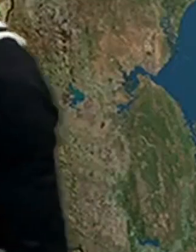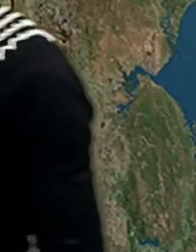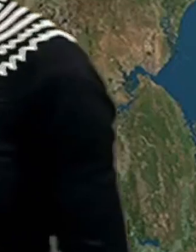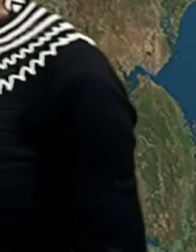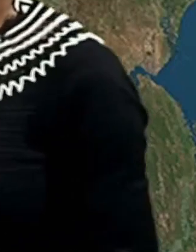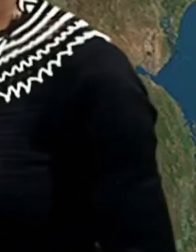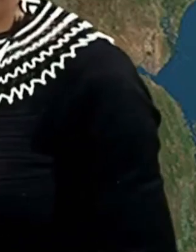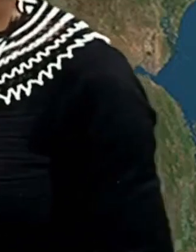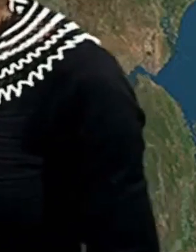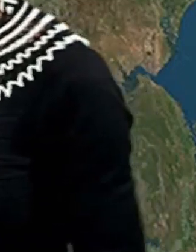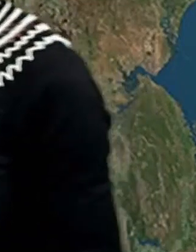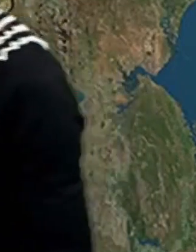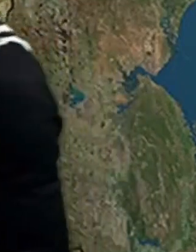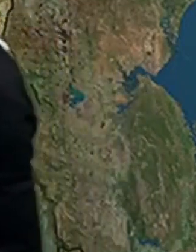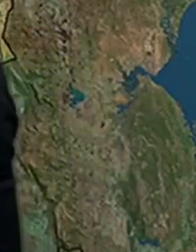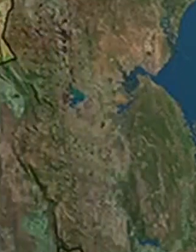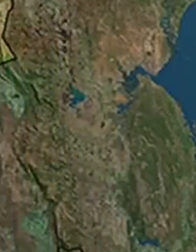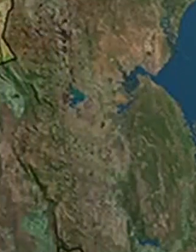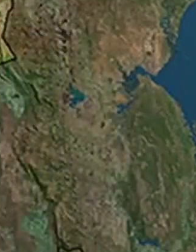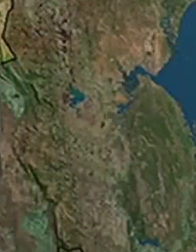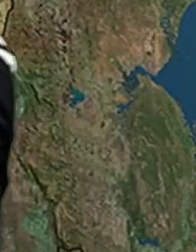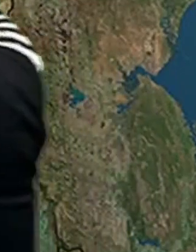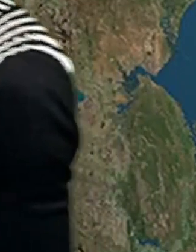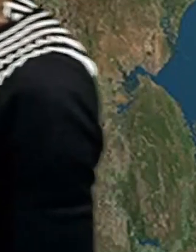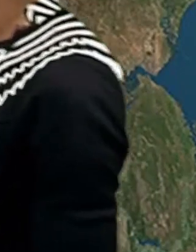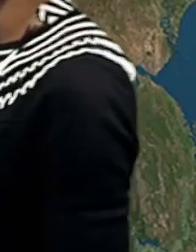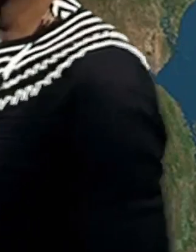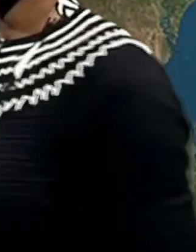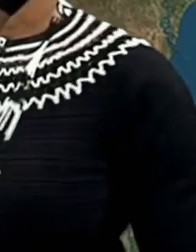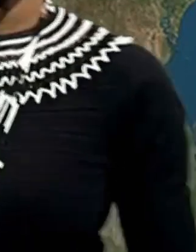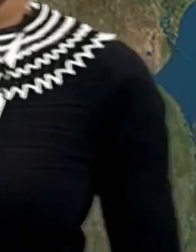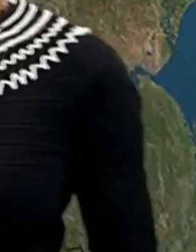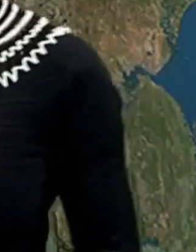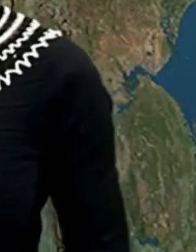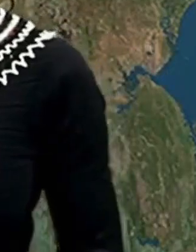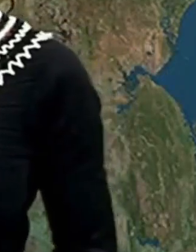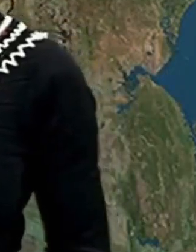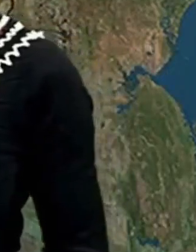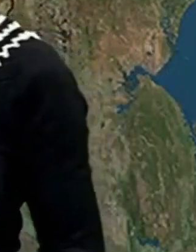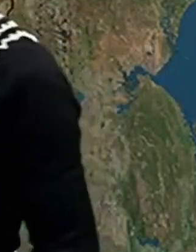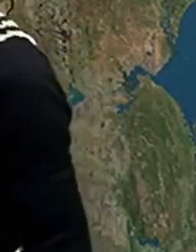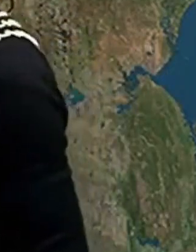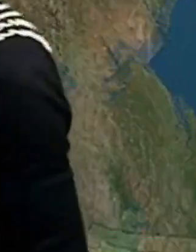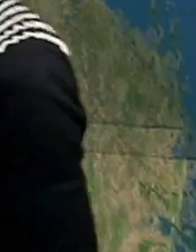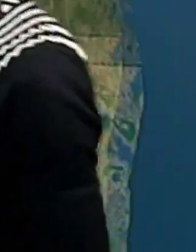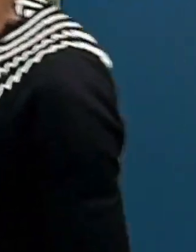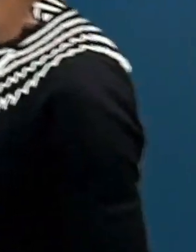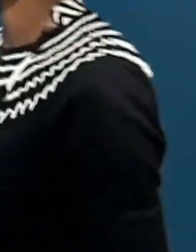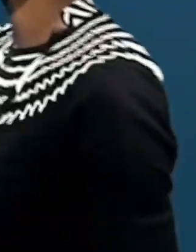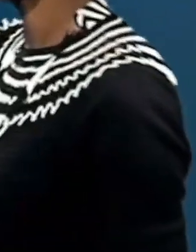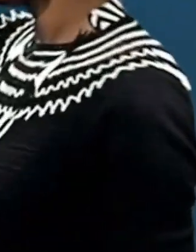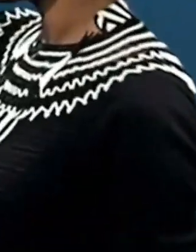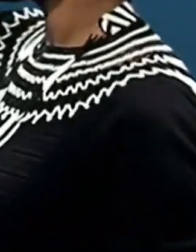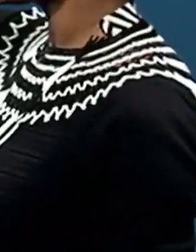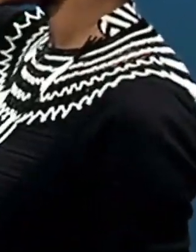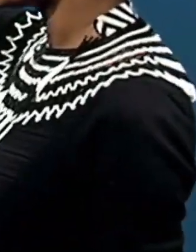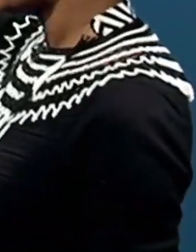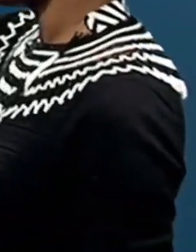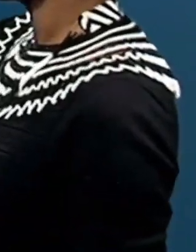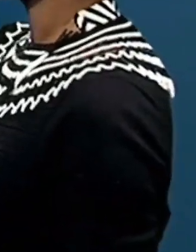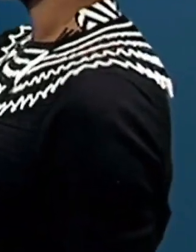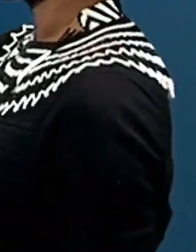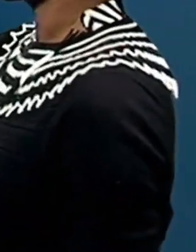letsatsi. Secunda ka digata di le 14 go a go di le 29, Emelo gata di le 13 go a go di le 28, KwaZulu